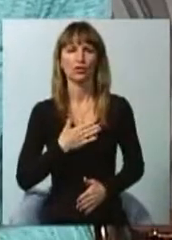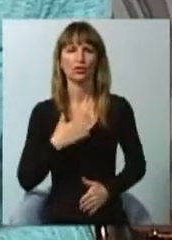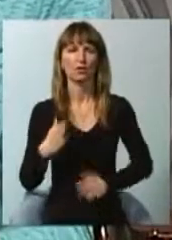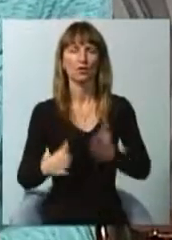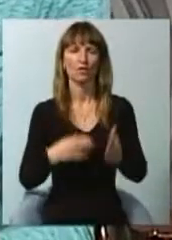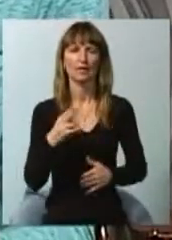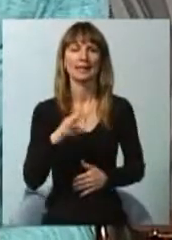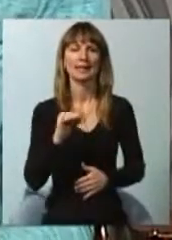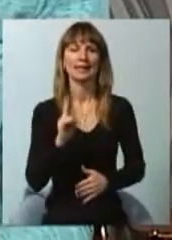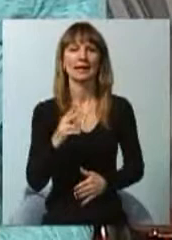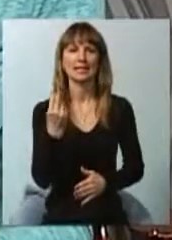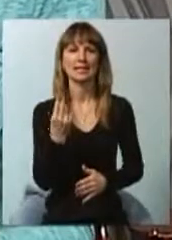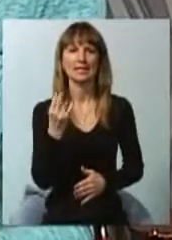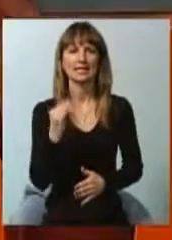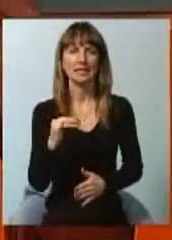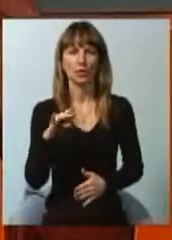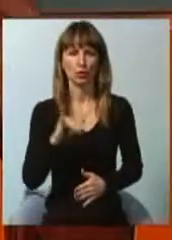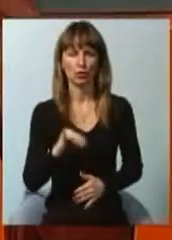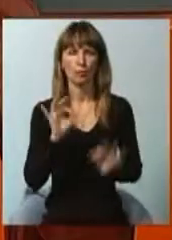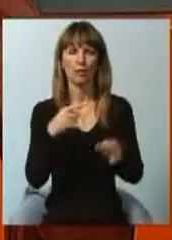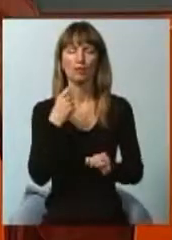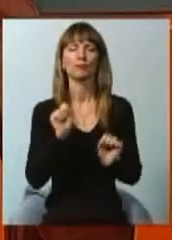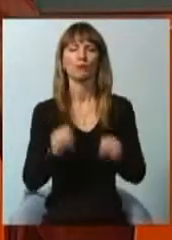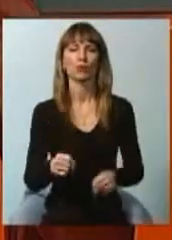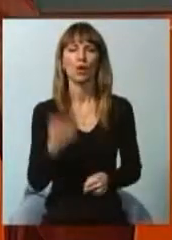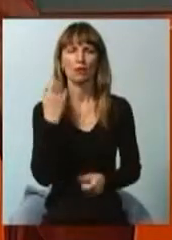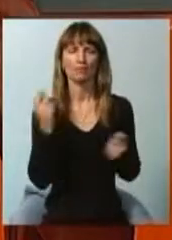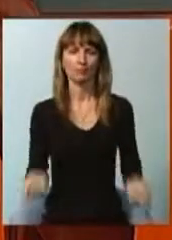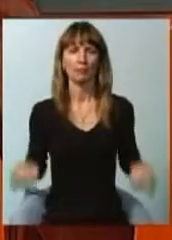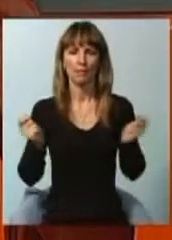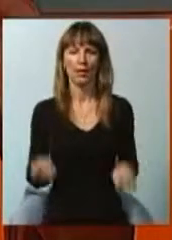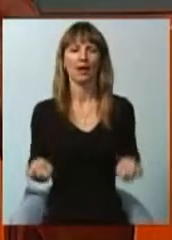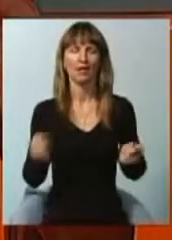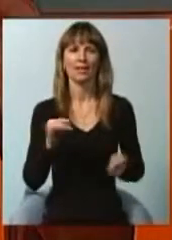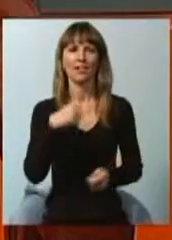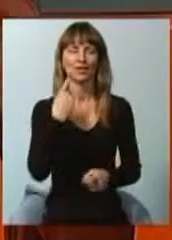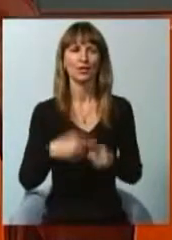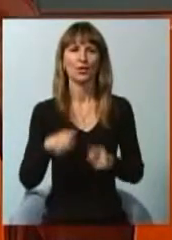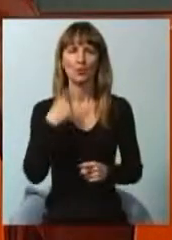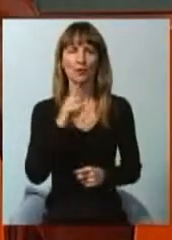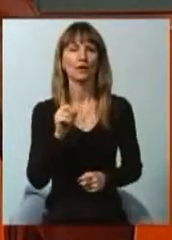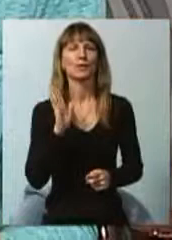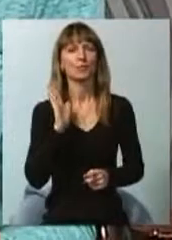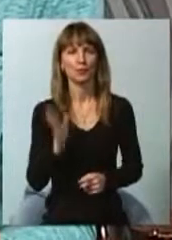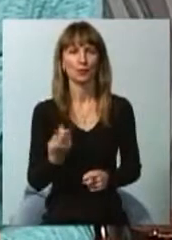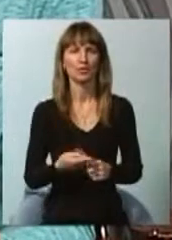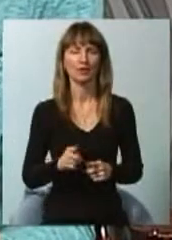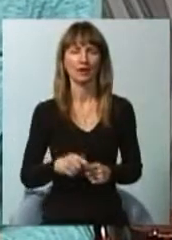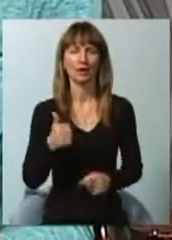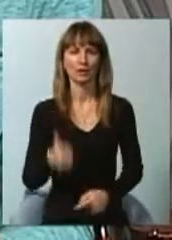тренувати дикцію також можна. Як ти гадаєш, а коли на скакалці пригати та промовляти скоромовку, чи це буде